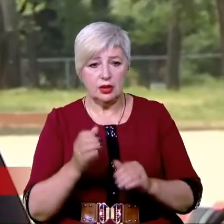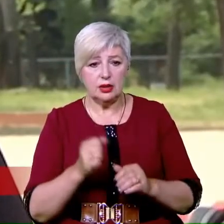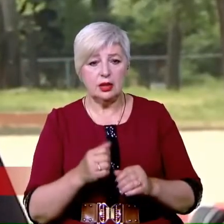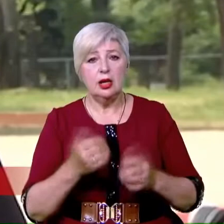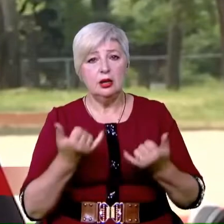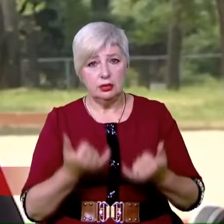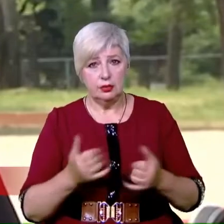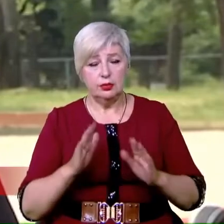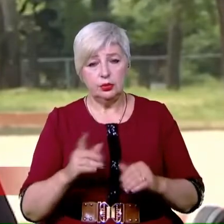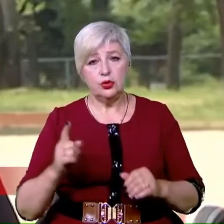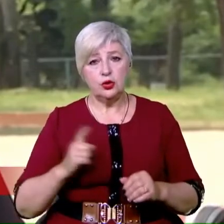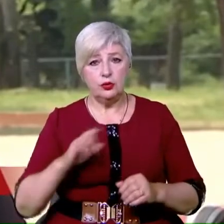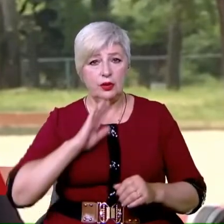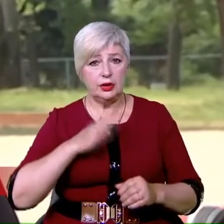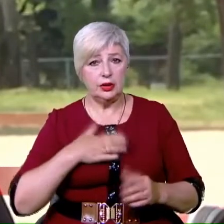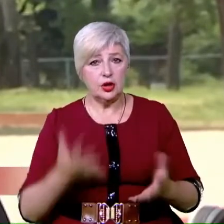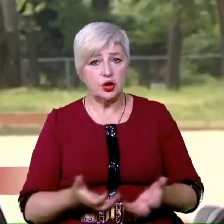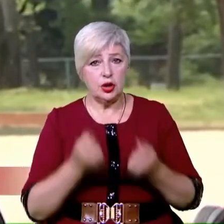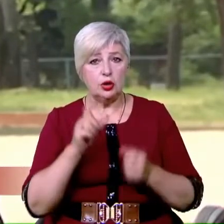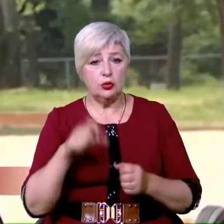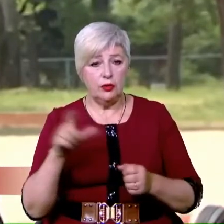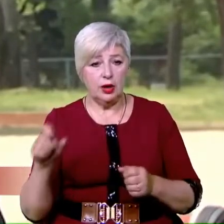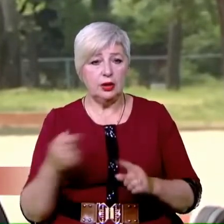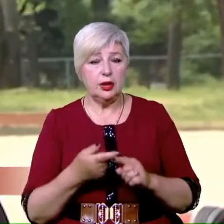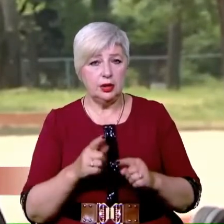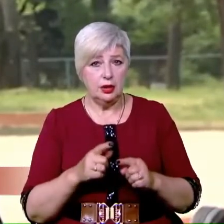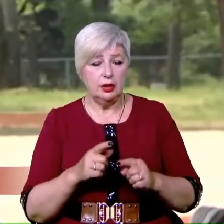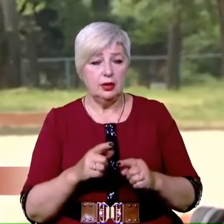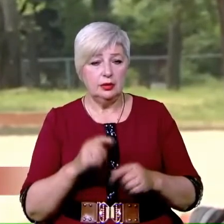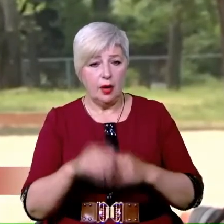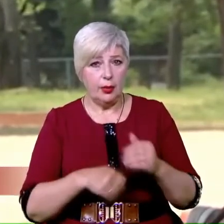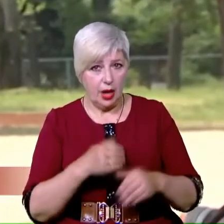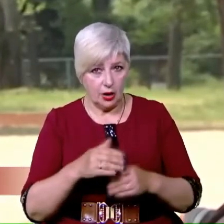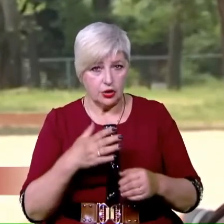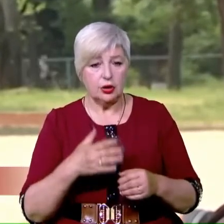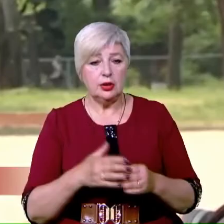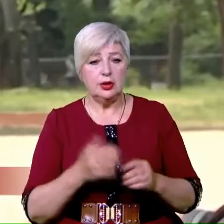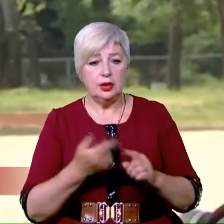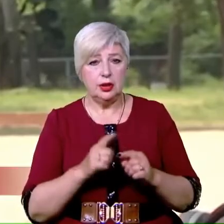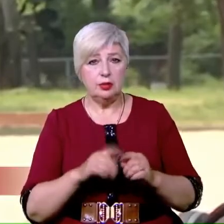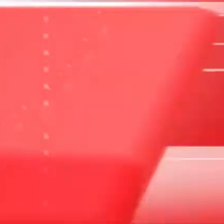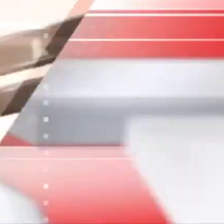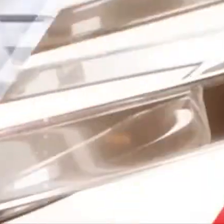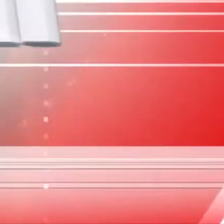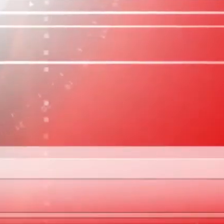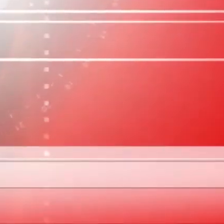наші рятувальники на цих трьох пляжах, які вийшли в місті Дніпро, які будуть забезпечувати безпеку громадян.